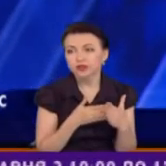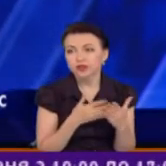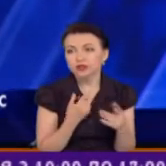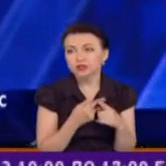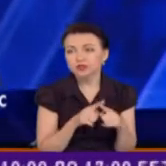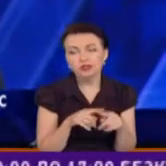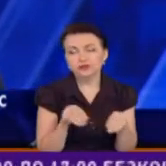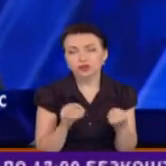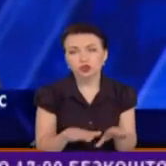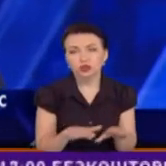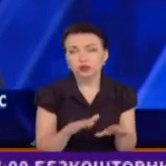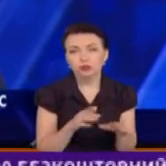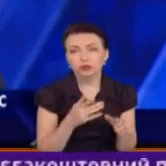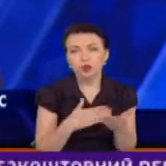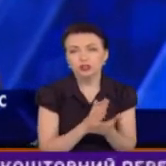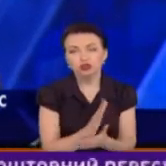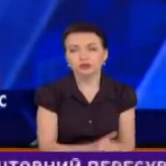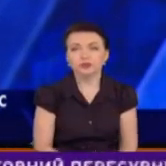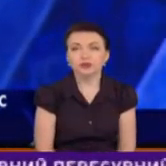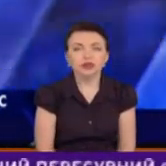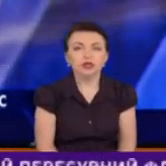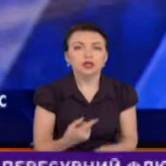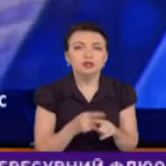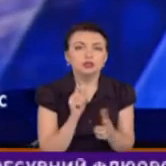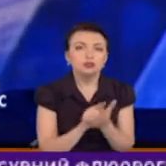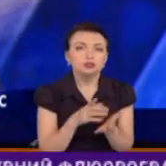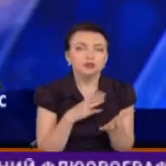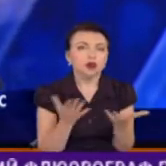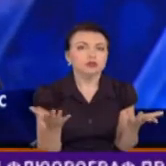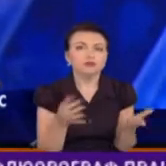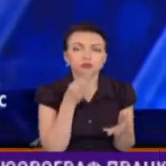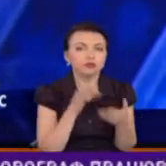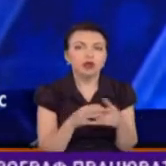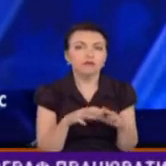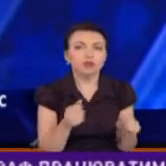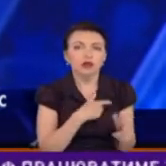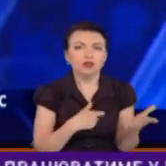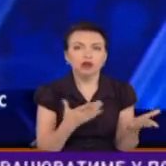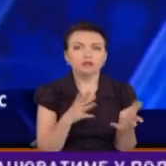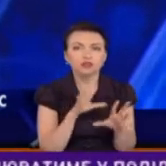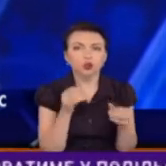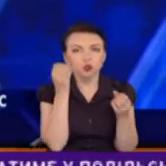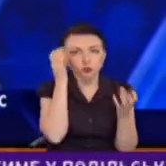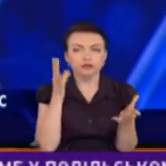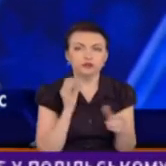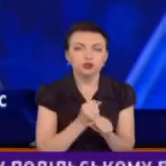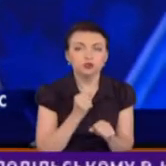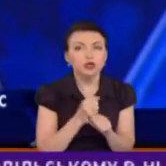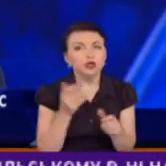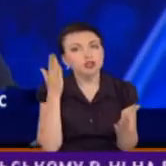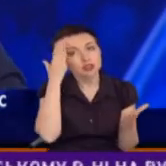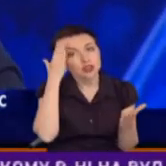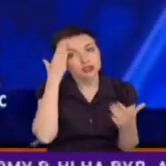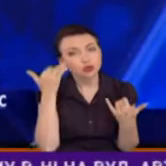політичне, воно сьогодні не в технічній площині, це має якась ну, відповідальна влада, яка все це буде розрулювати. Чи здатні